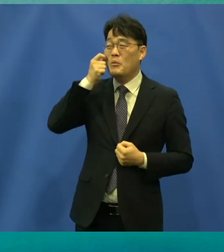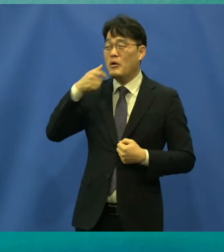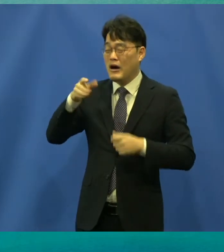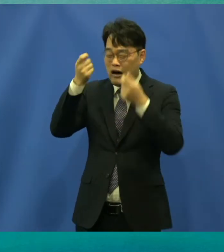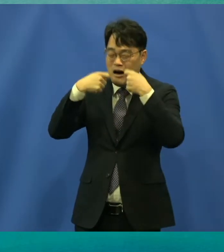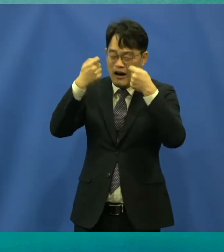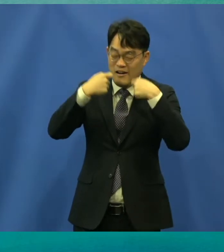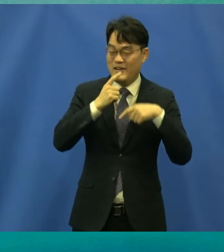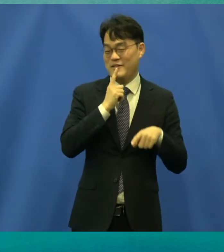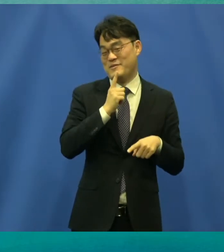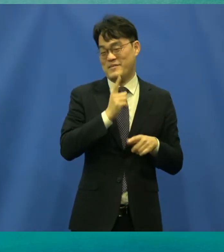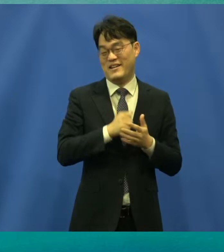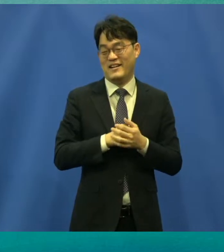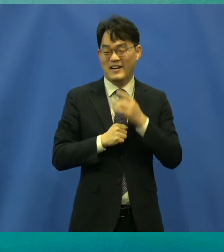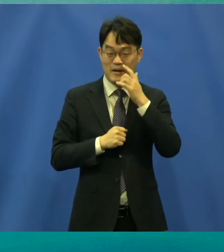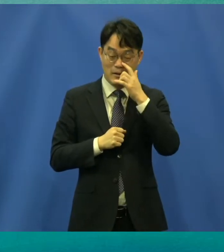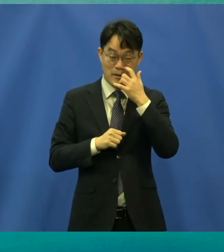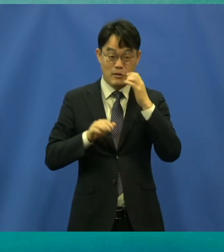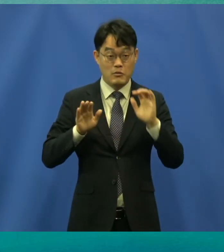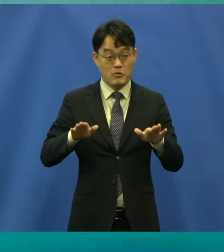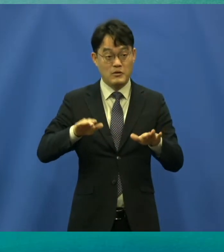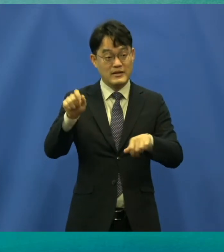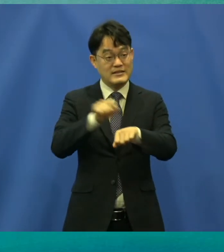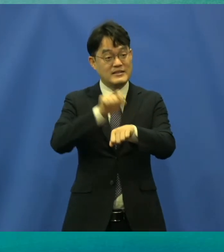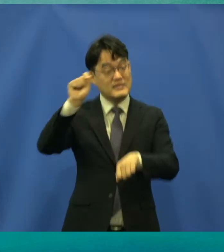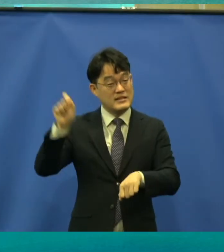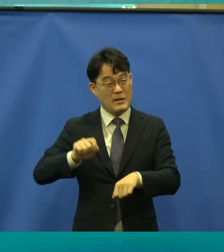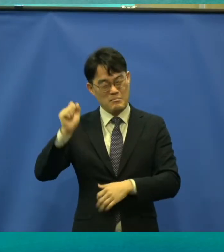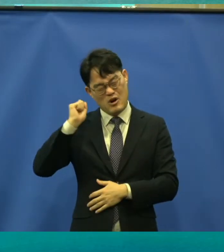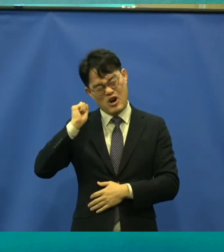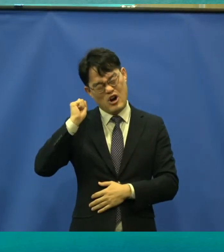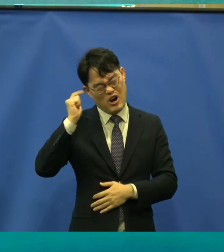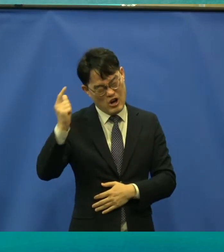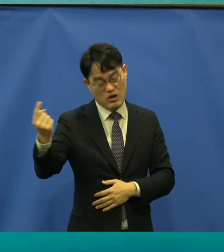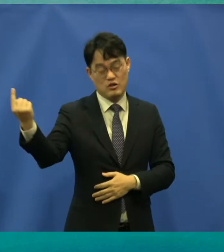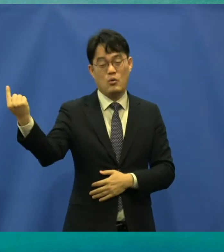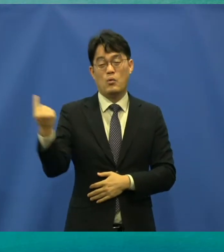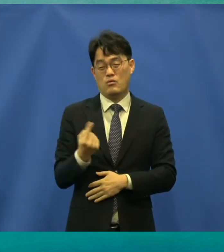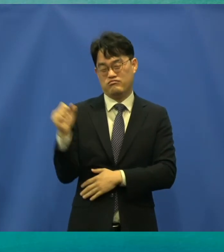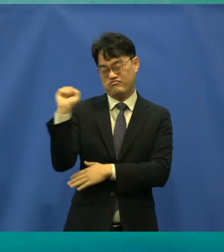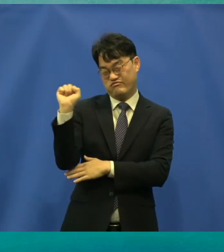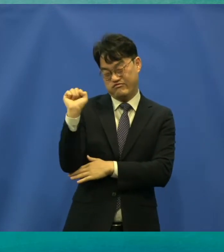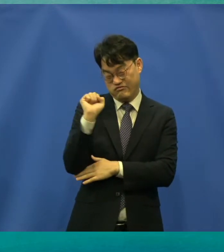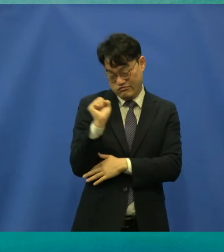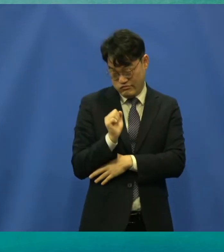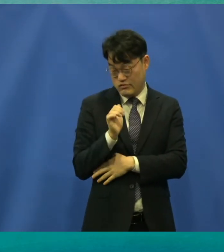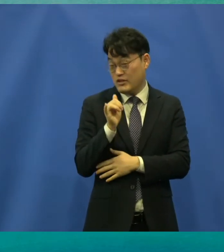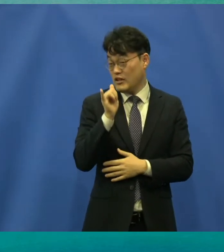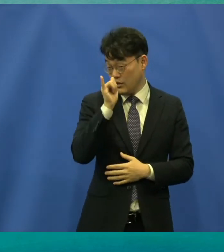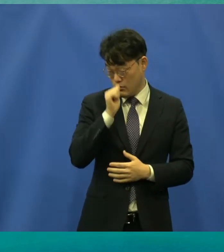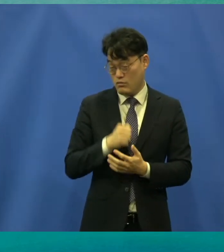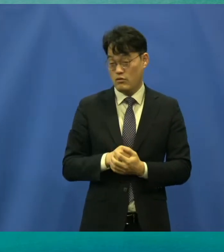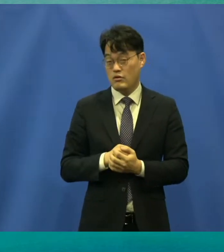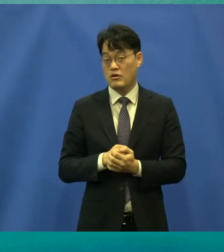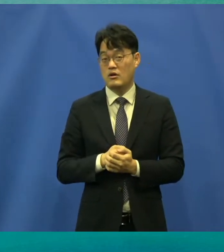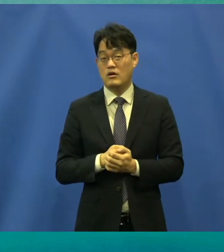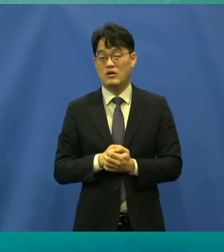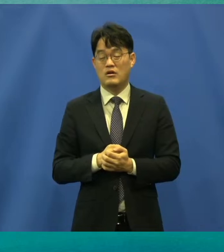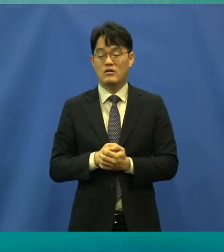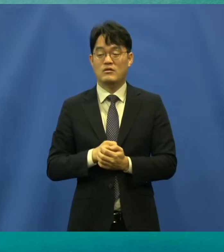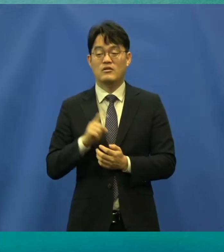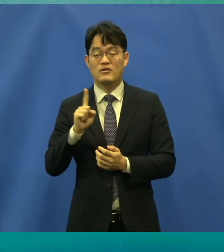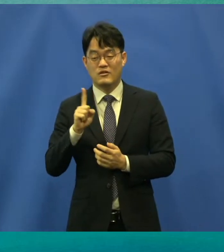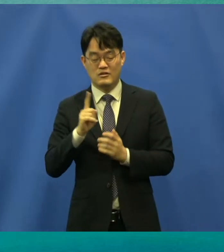멀리서 오시는 분들이 계시는 것 같아요. 아주 멀리서 오시고 또 너무 멀어서 이 집 근처에 또